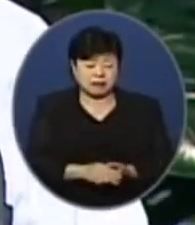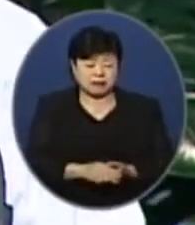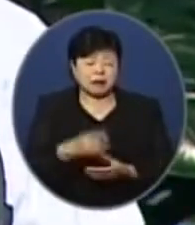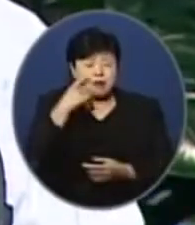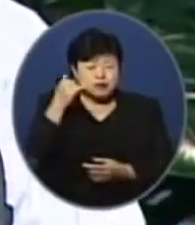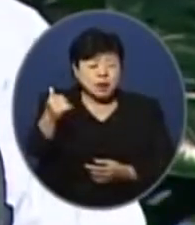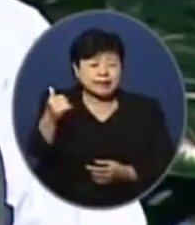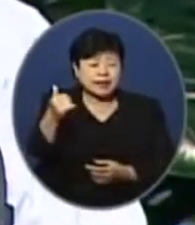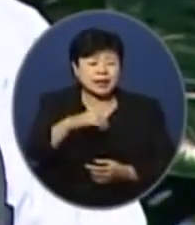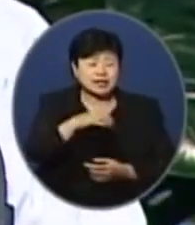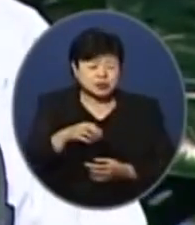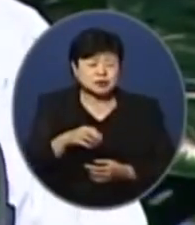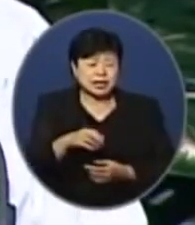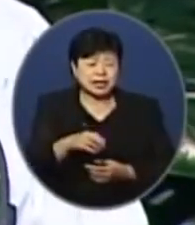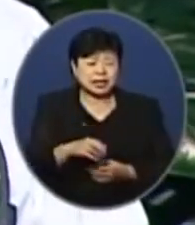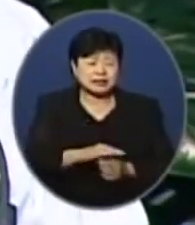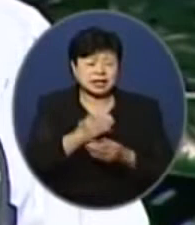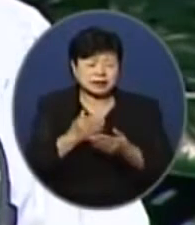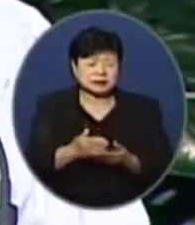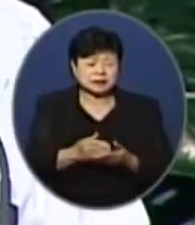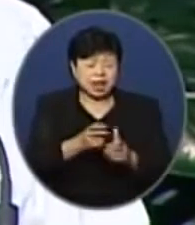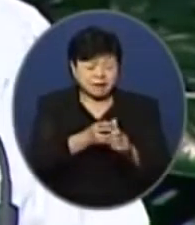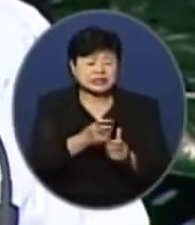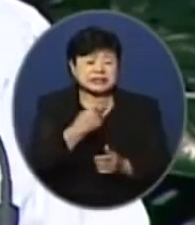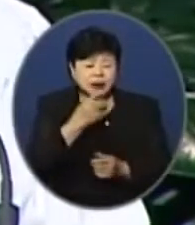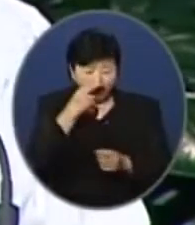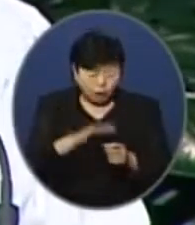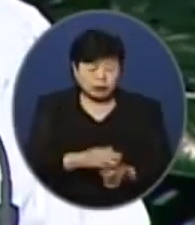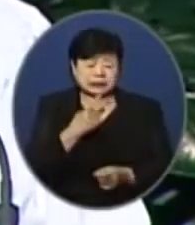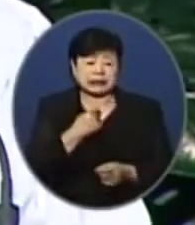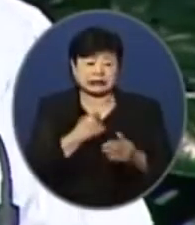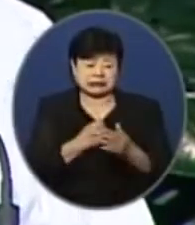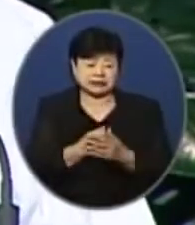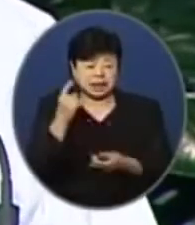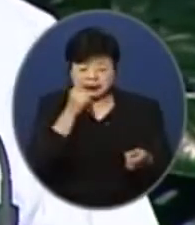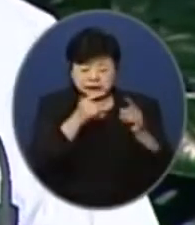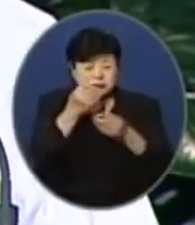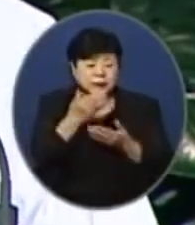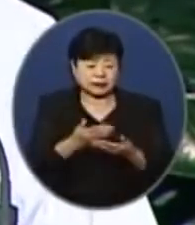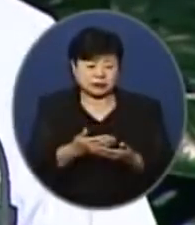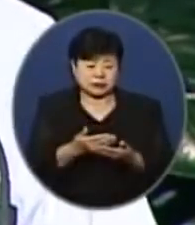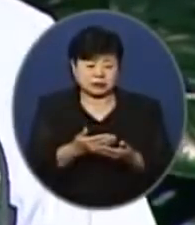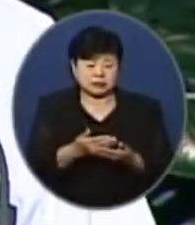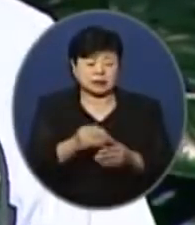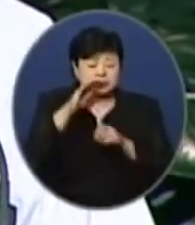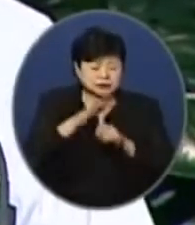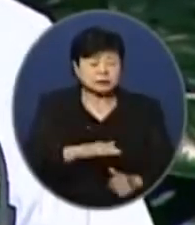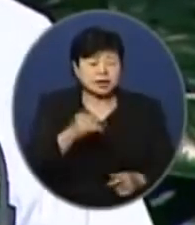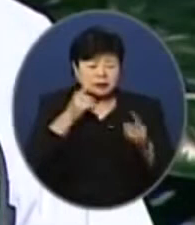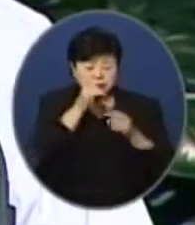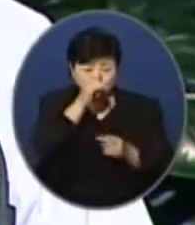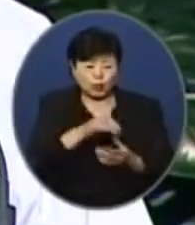사람에게 배신당하고 또 억울한 일 당해서 받은 상처, 실패의 상처들이